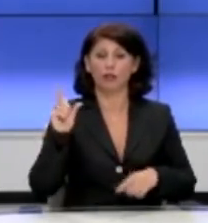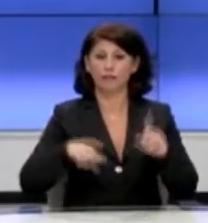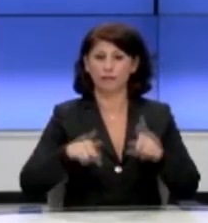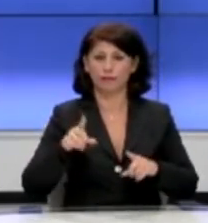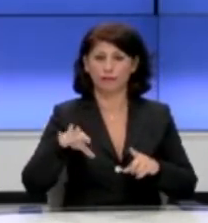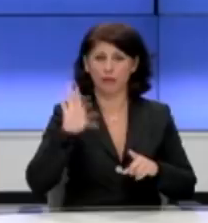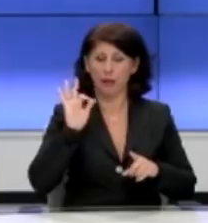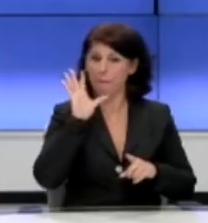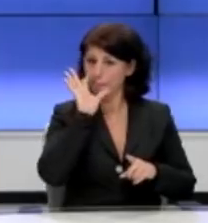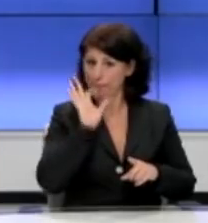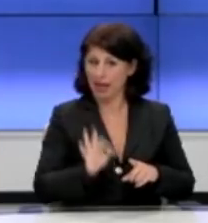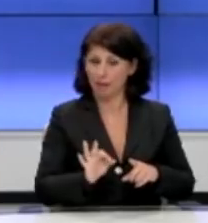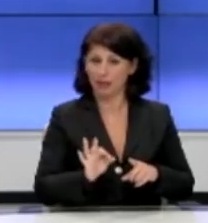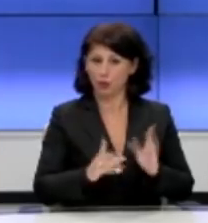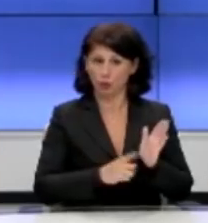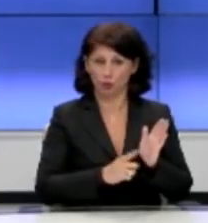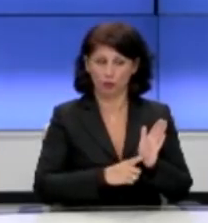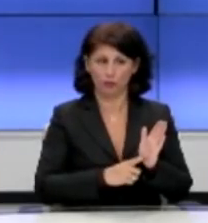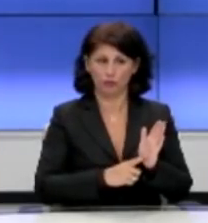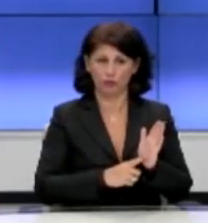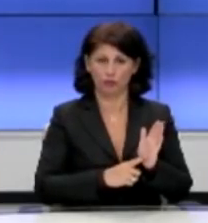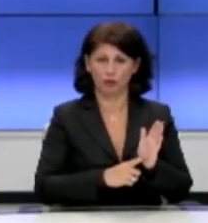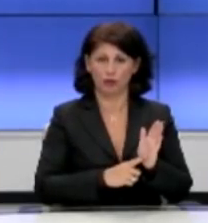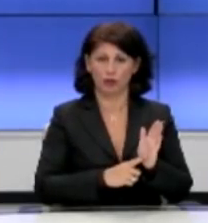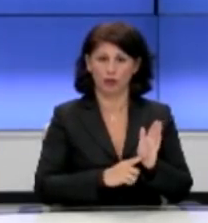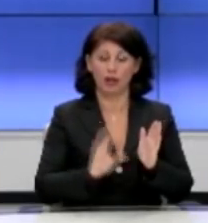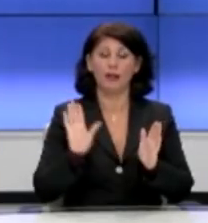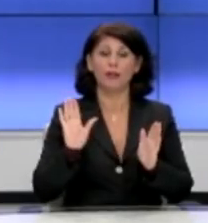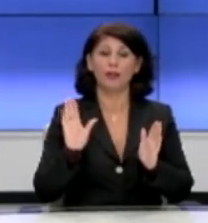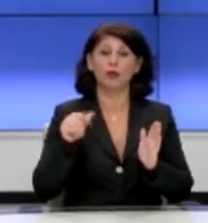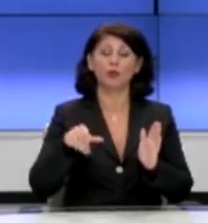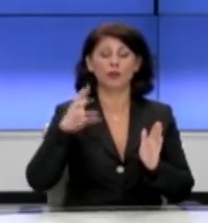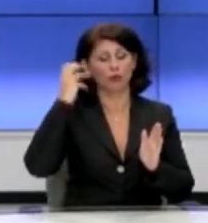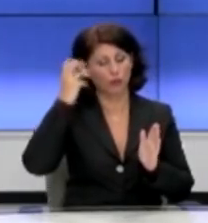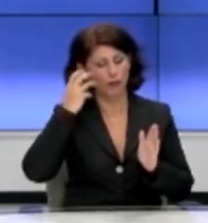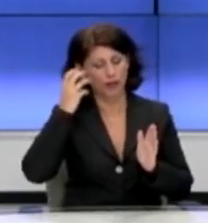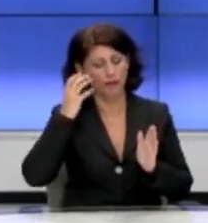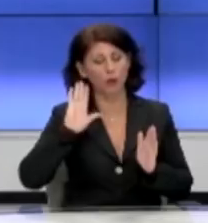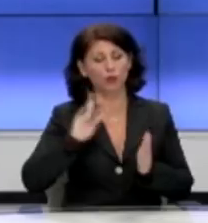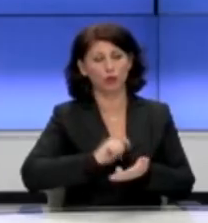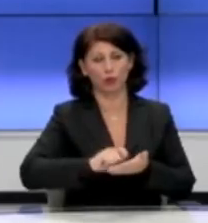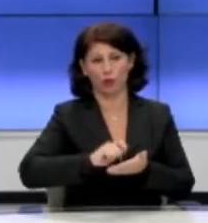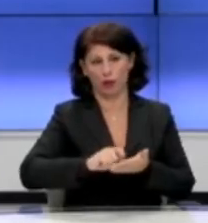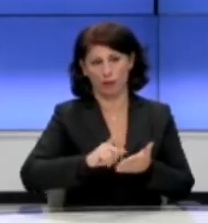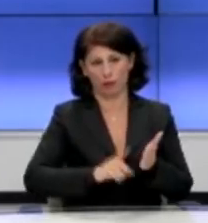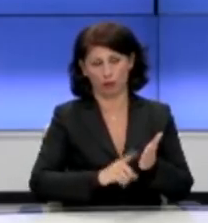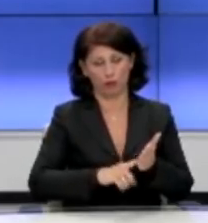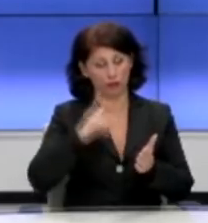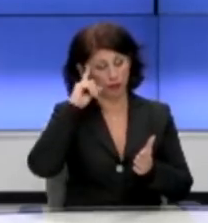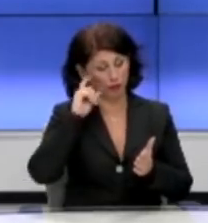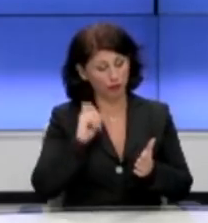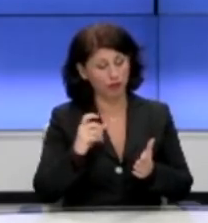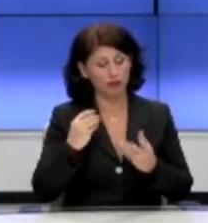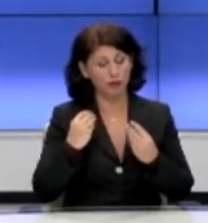ορισμένες περιπτώσεις πραγματικούς νόμους, δεν είναι καν ούτε αυτό το πνεύμα, ούτε το γράμμα του νόμου και το